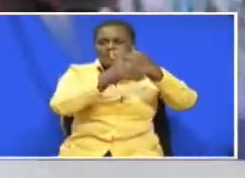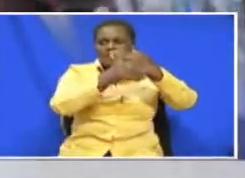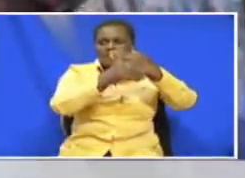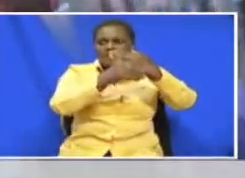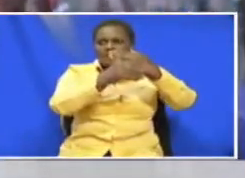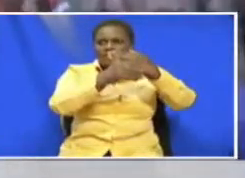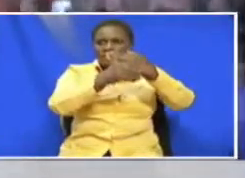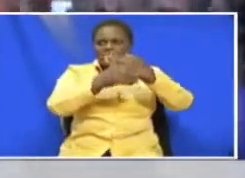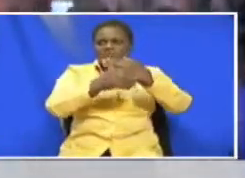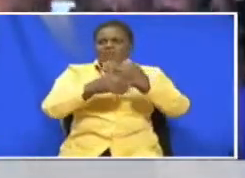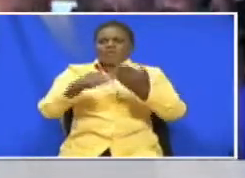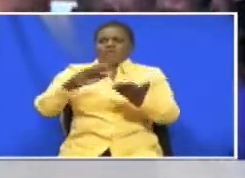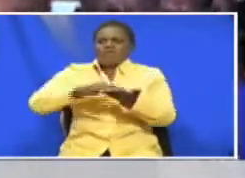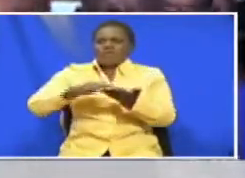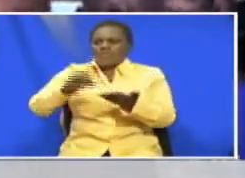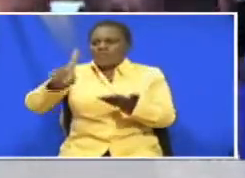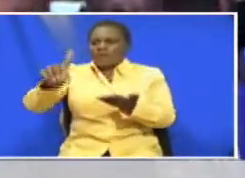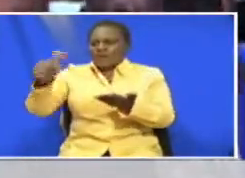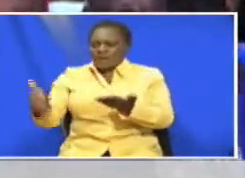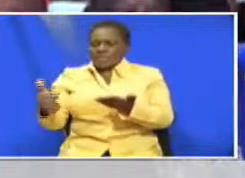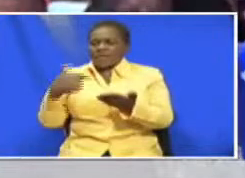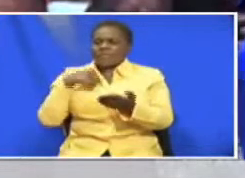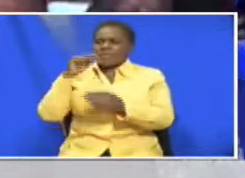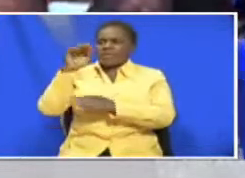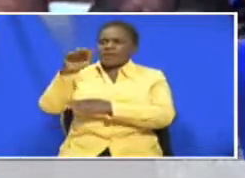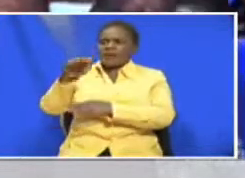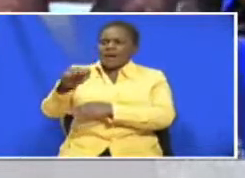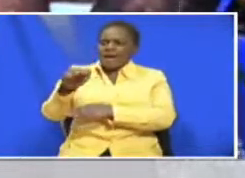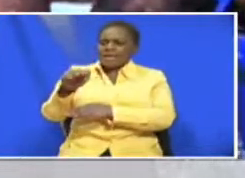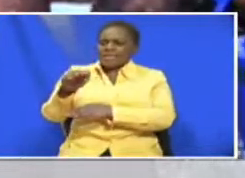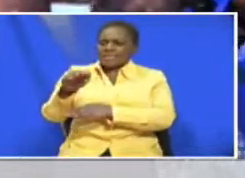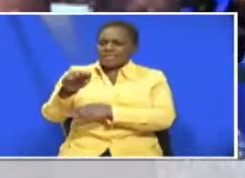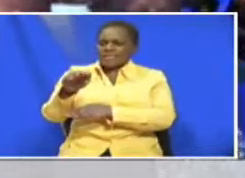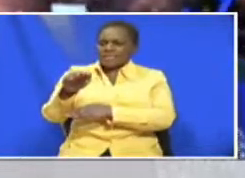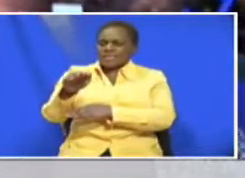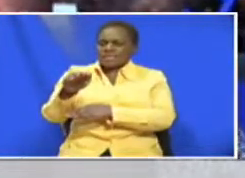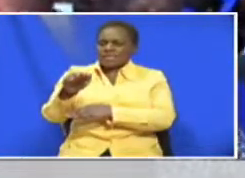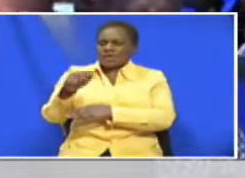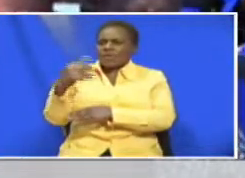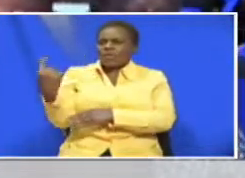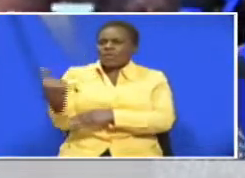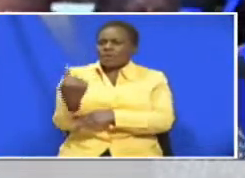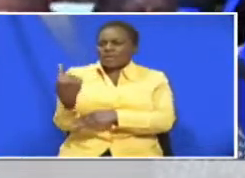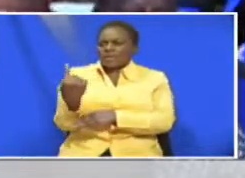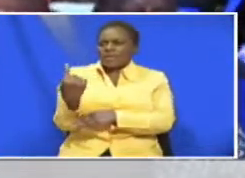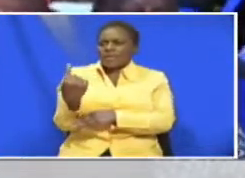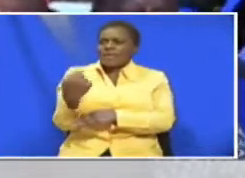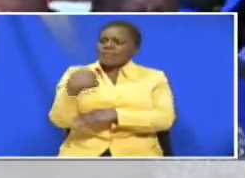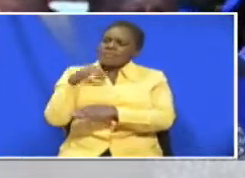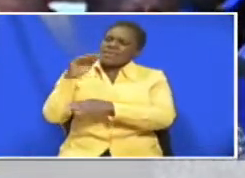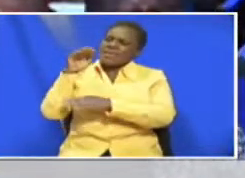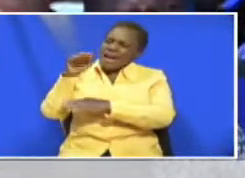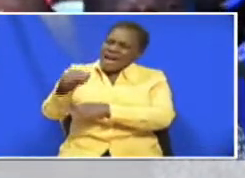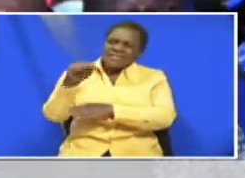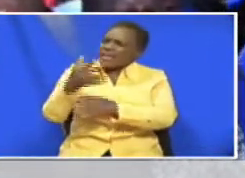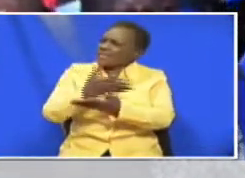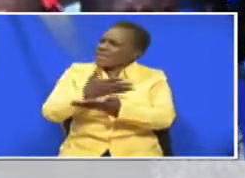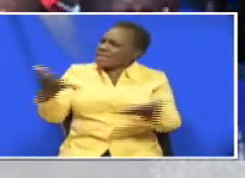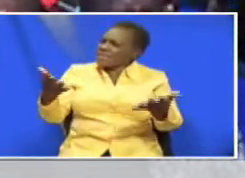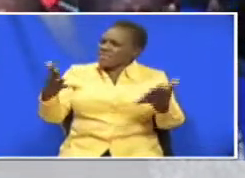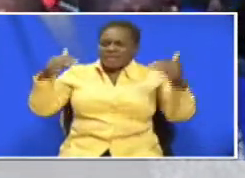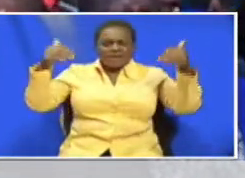this reconciliation, I ask for nothing and I will never ask for